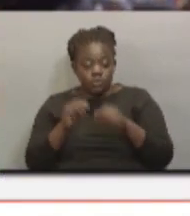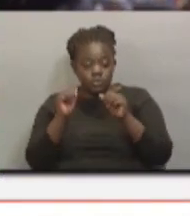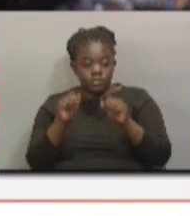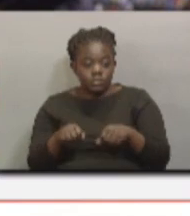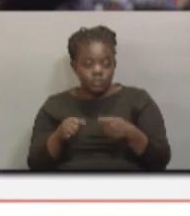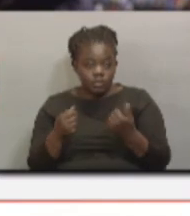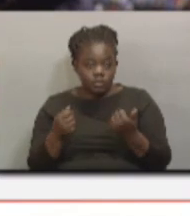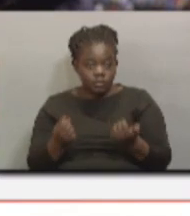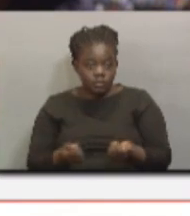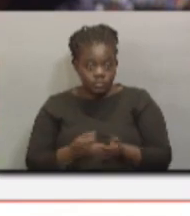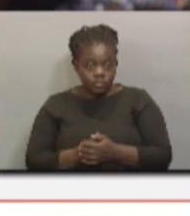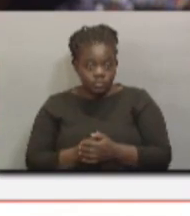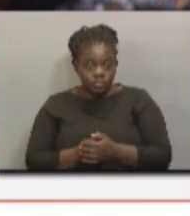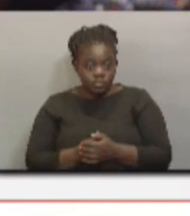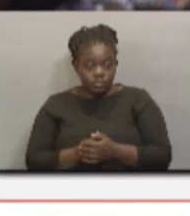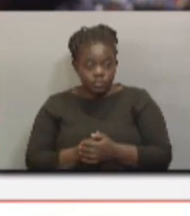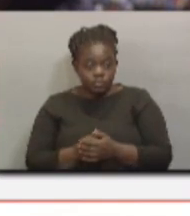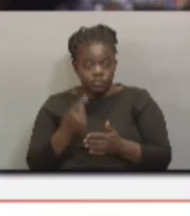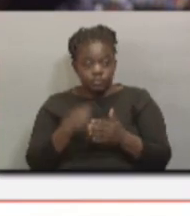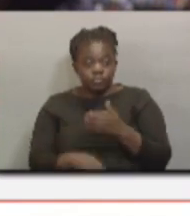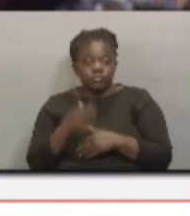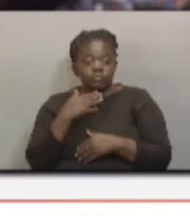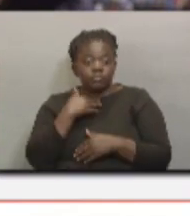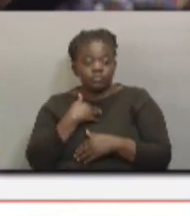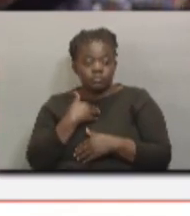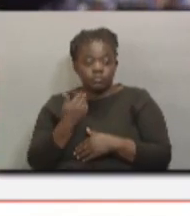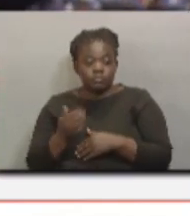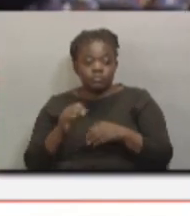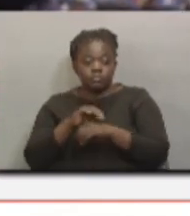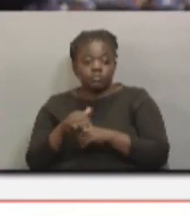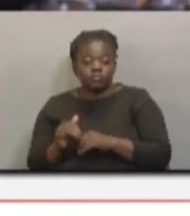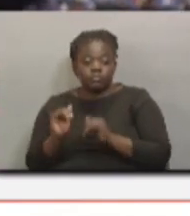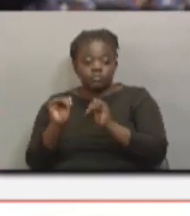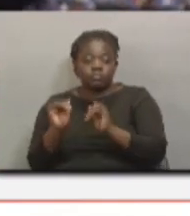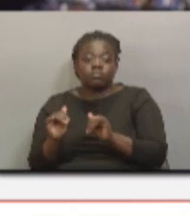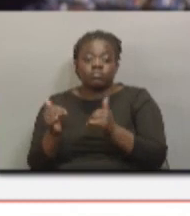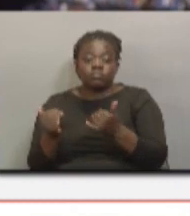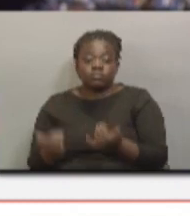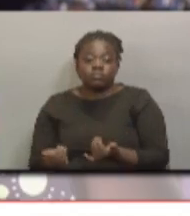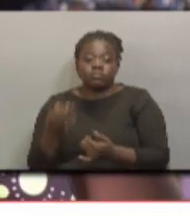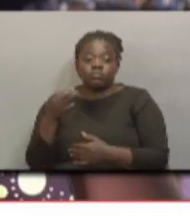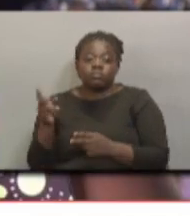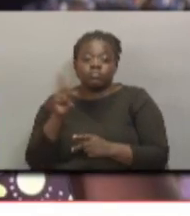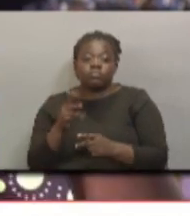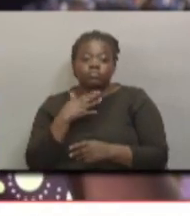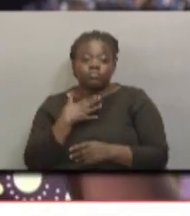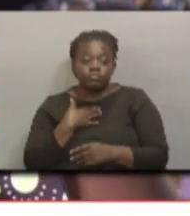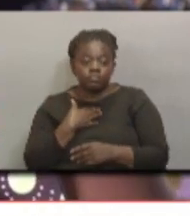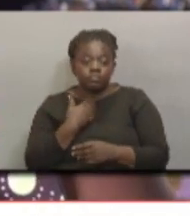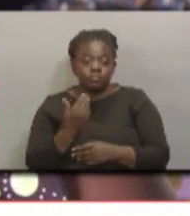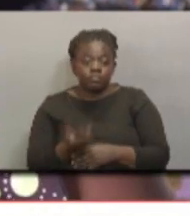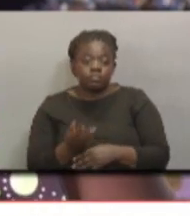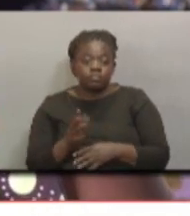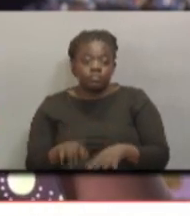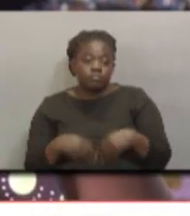kesi nga waliwo oba batugambye nti babyetaaga, tukola ne bibeerawo so that we wabeerawo ababyetaaga tuba